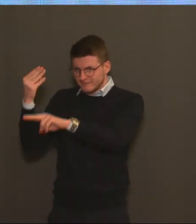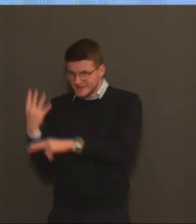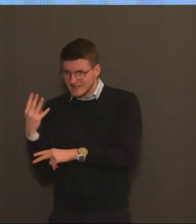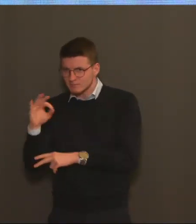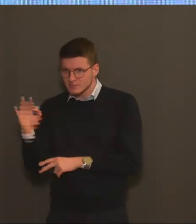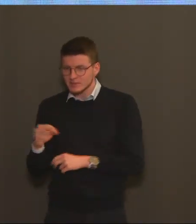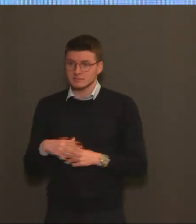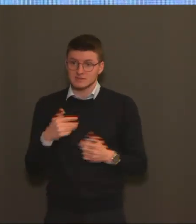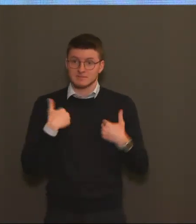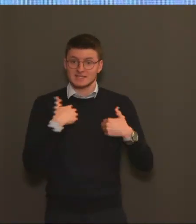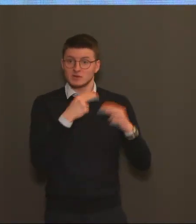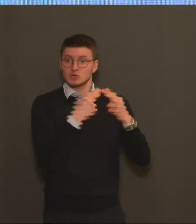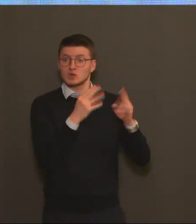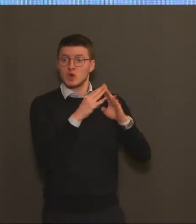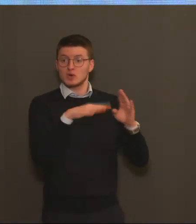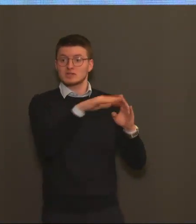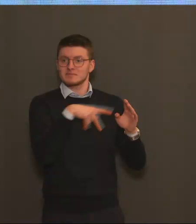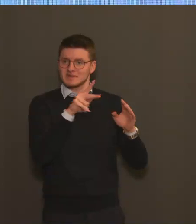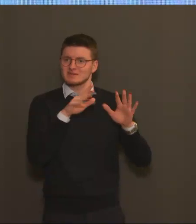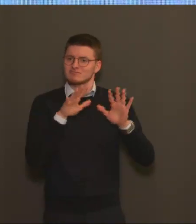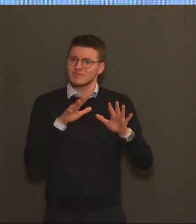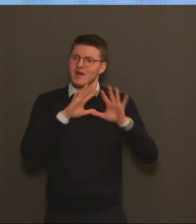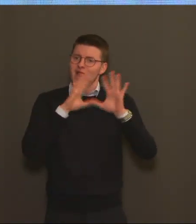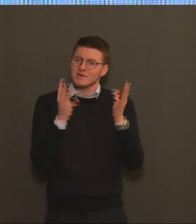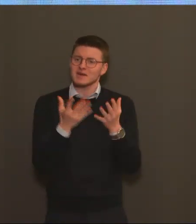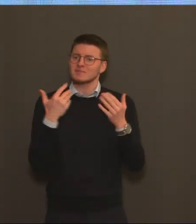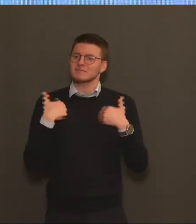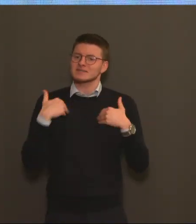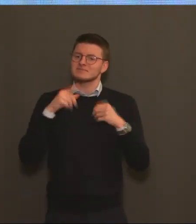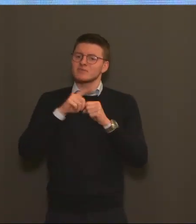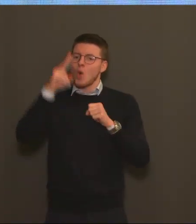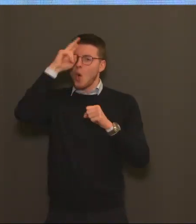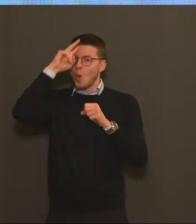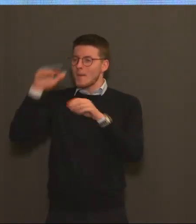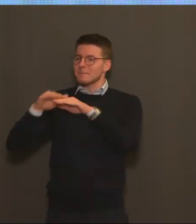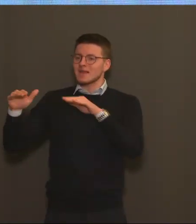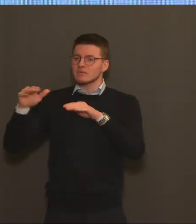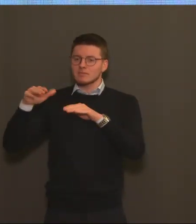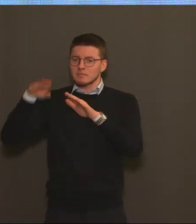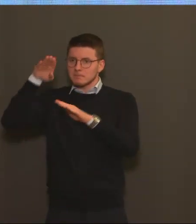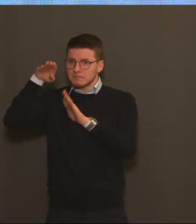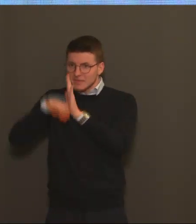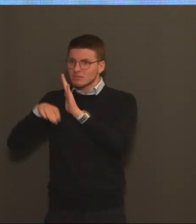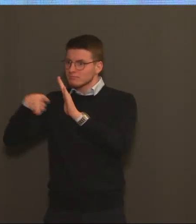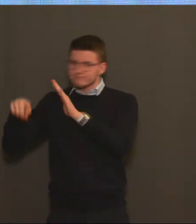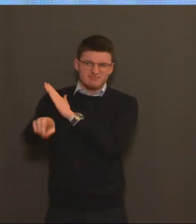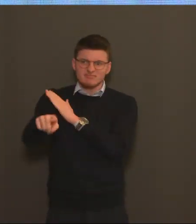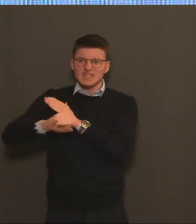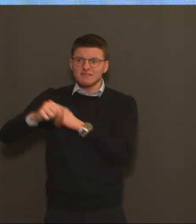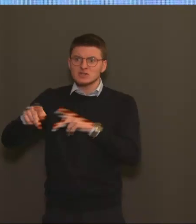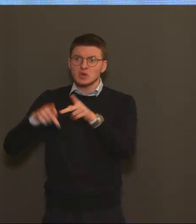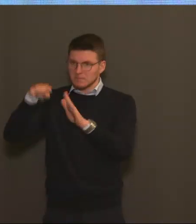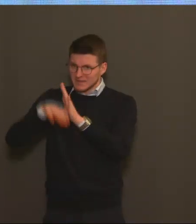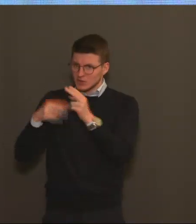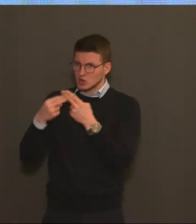de algemene bedden. Men gaat die mensen minder snel doorverwijzen naar intensieve zorgen, omdat hun toestand meestal al te fragiel